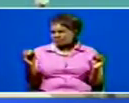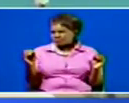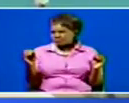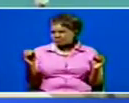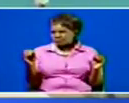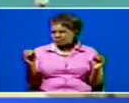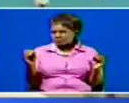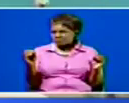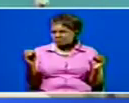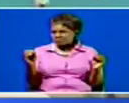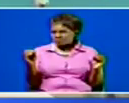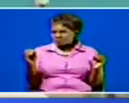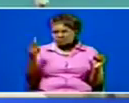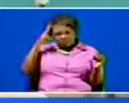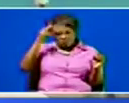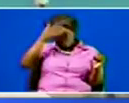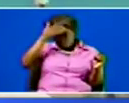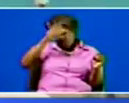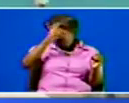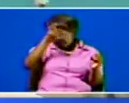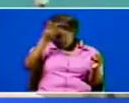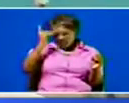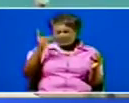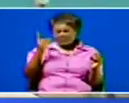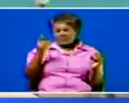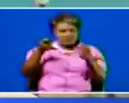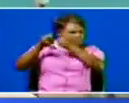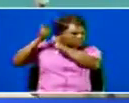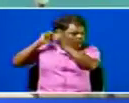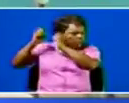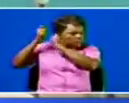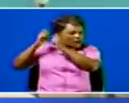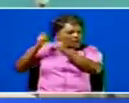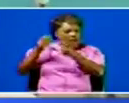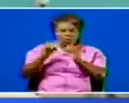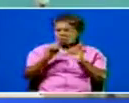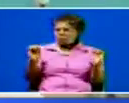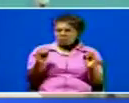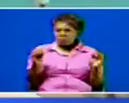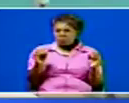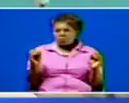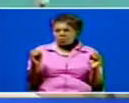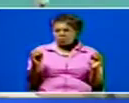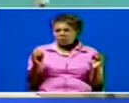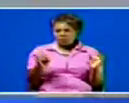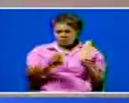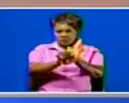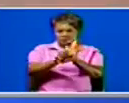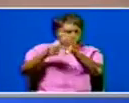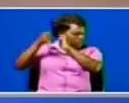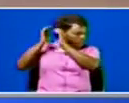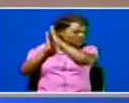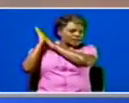viduku, vipara. Haturuhusi kusuka misuko ambayo kwa kweli haiko kwenye hadhi. Kwa mfano unashuka